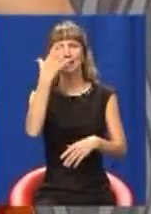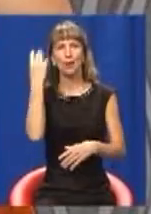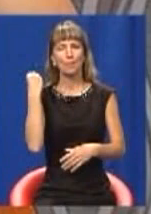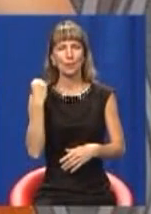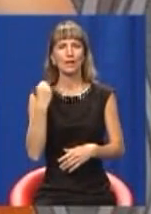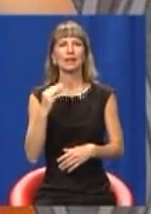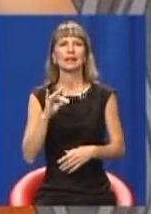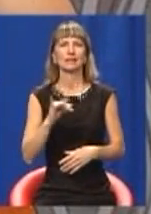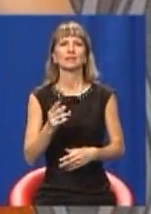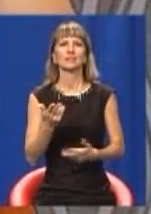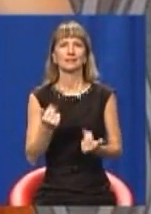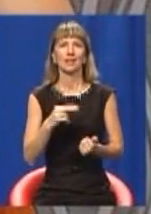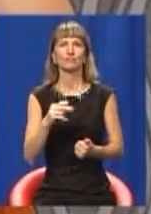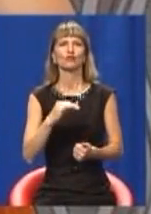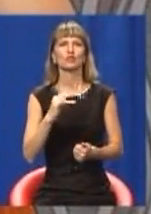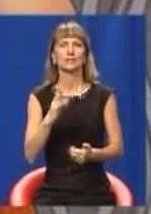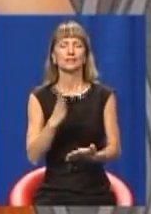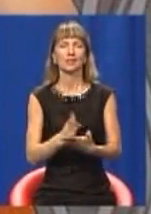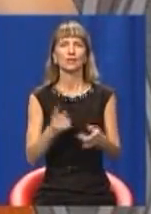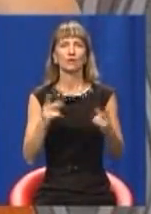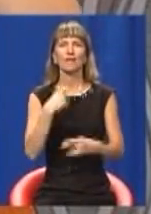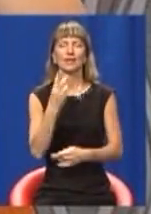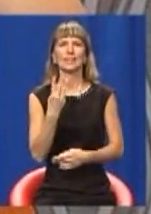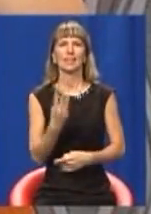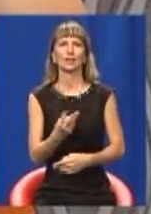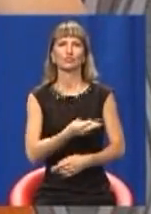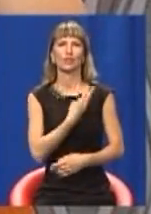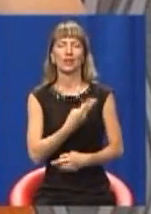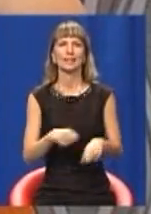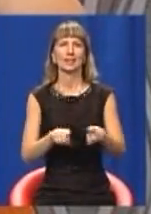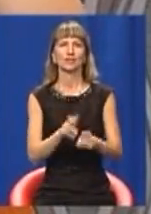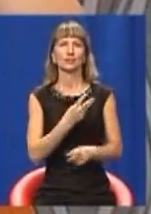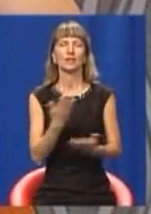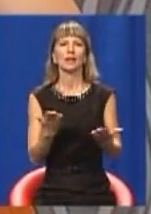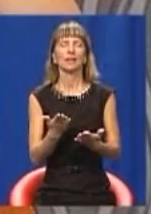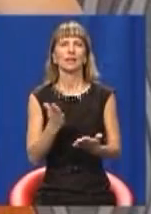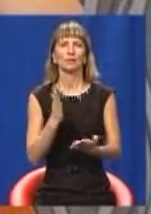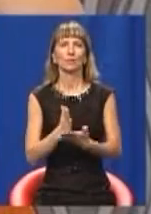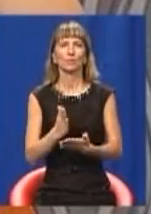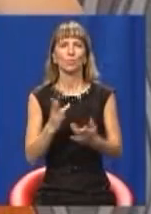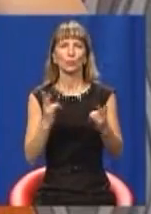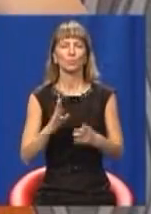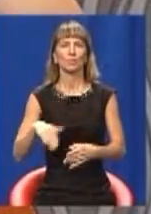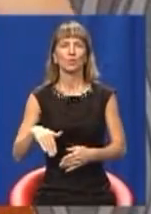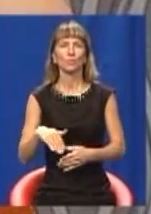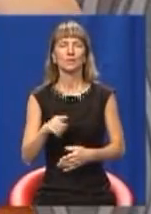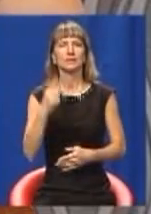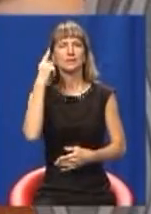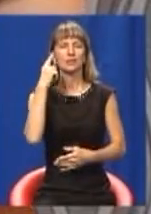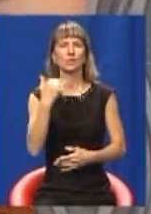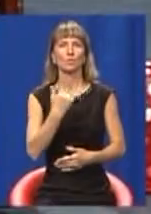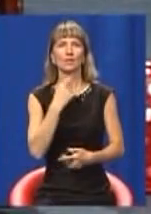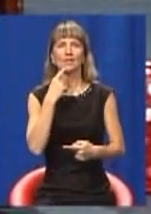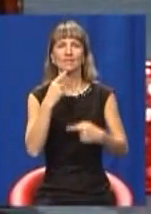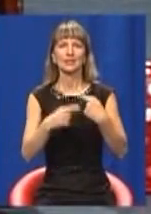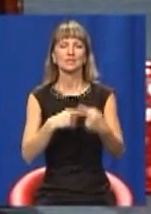насправді, але дійсно, джин є, і варто йому казати три бажання, такі бажання, які б вам потім знадобилися. І, до речі, ти знаєш, в мене завжди була